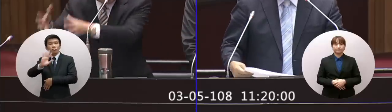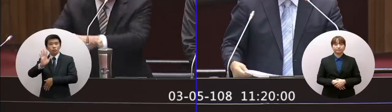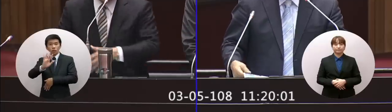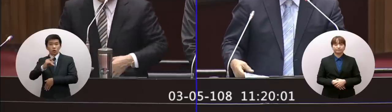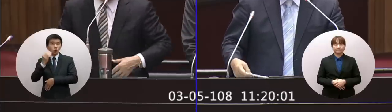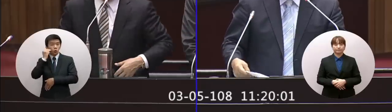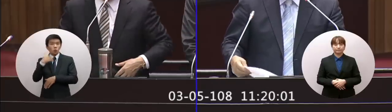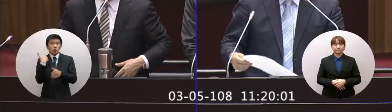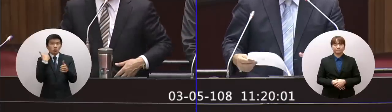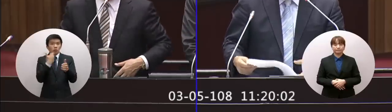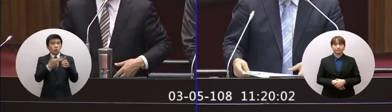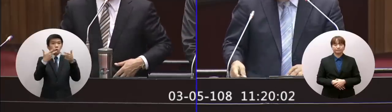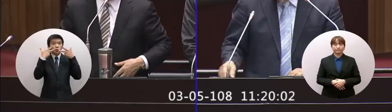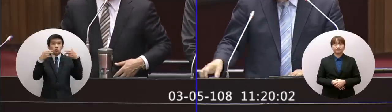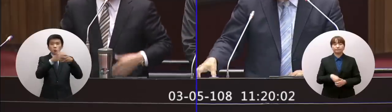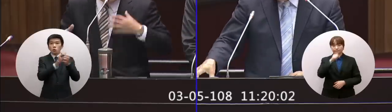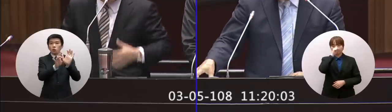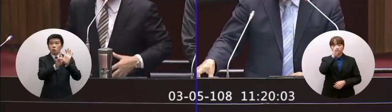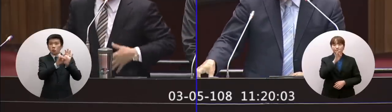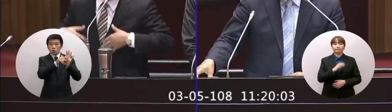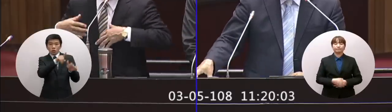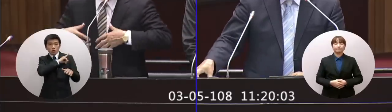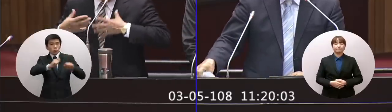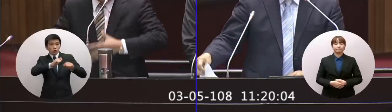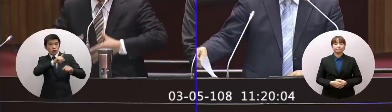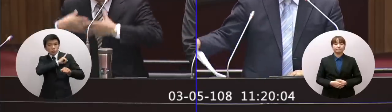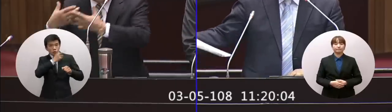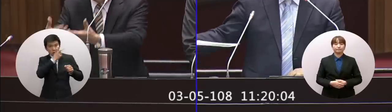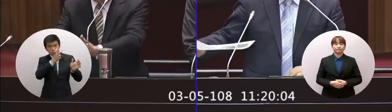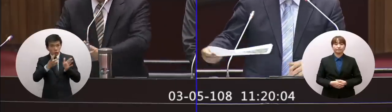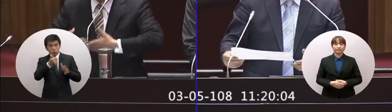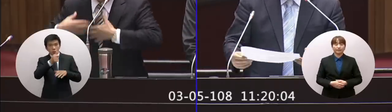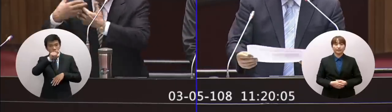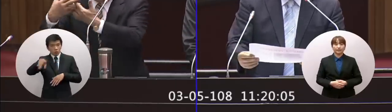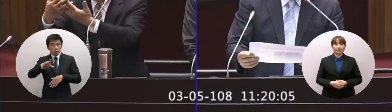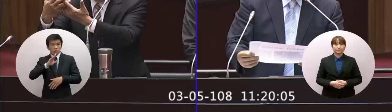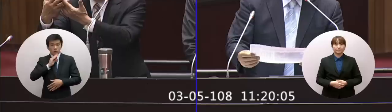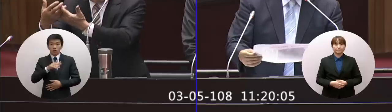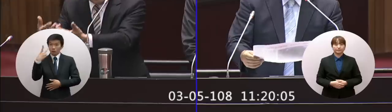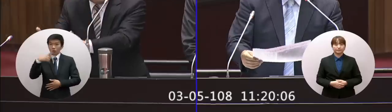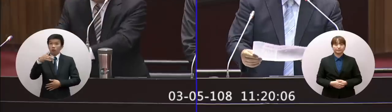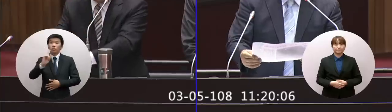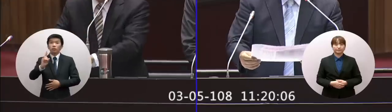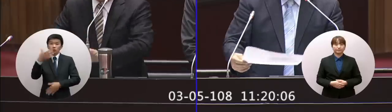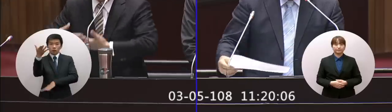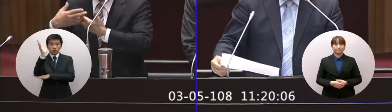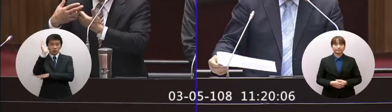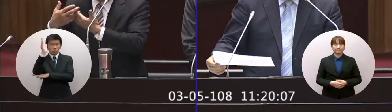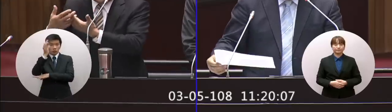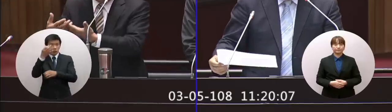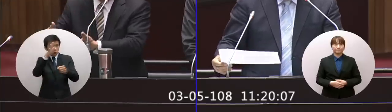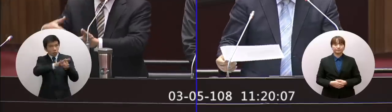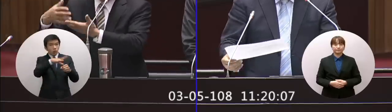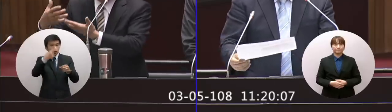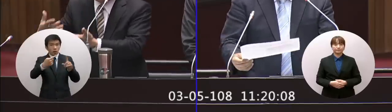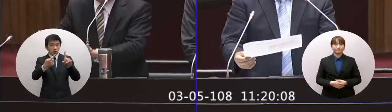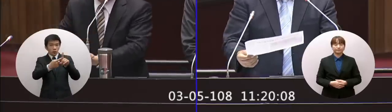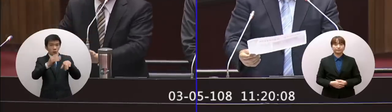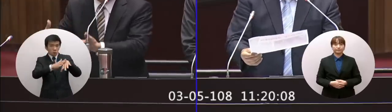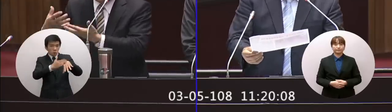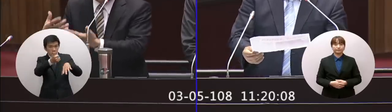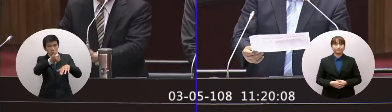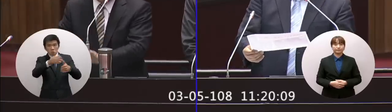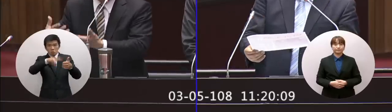兰部落自己管呢 ，OK， 而且我还提供经费，包括人才训练、